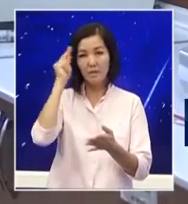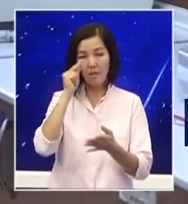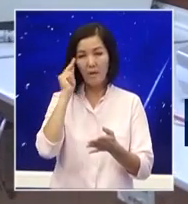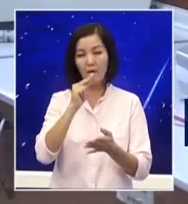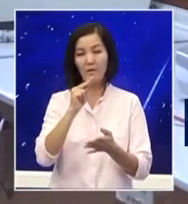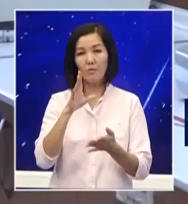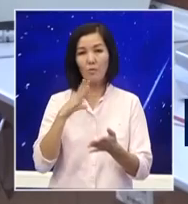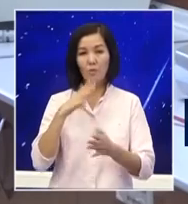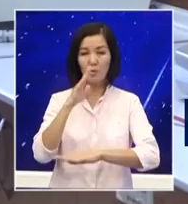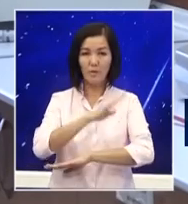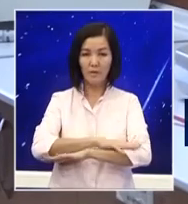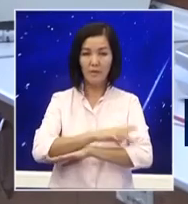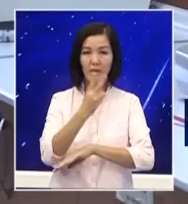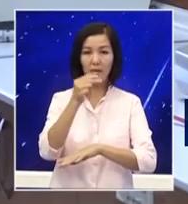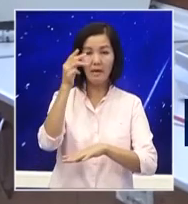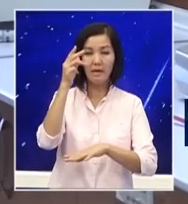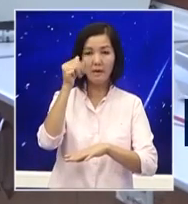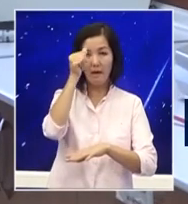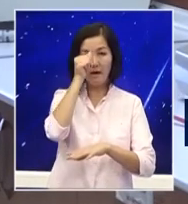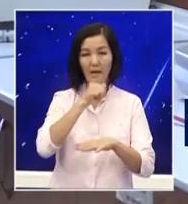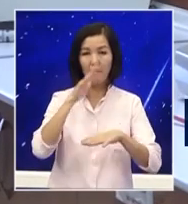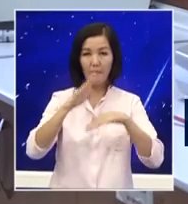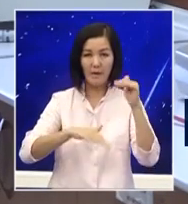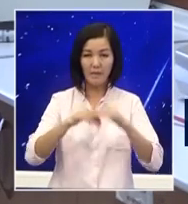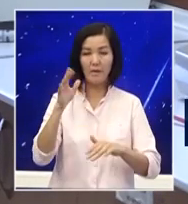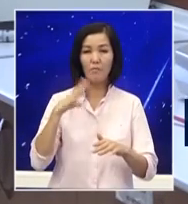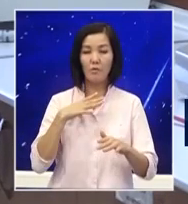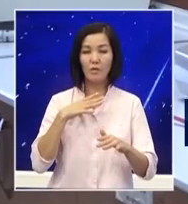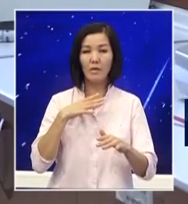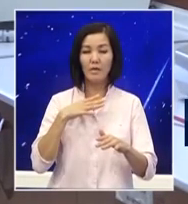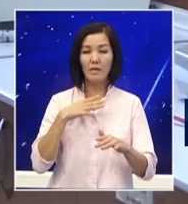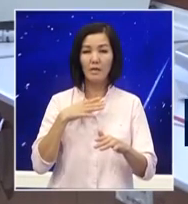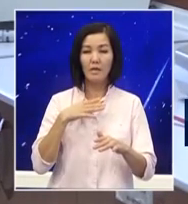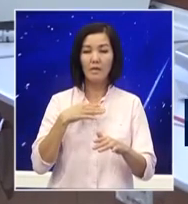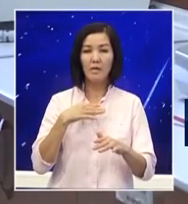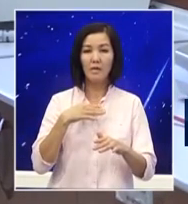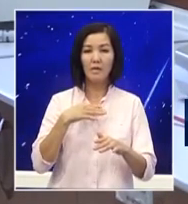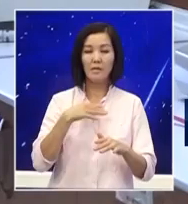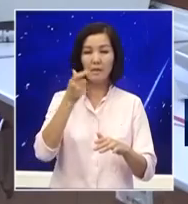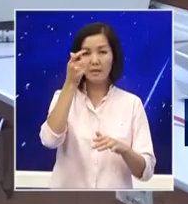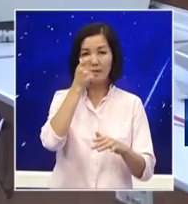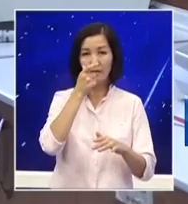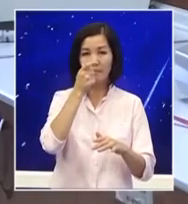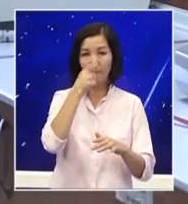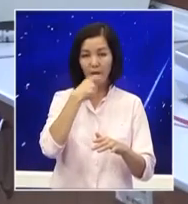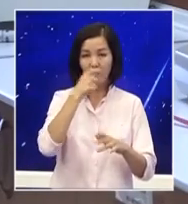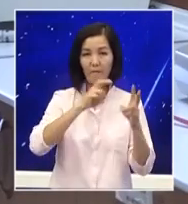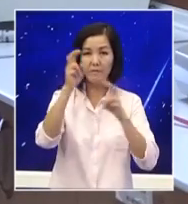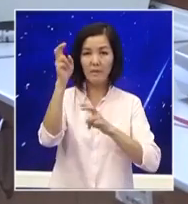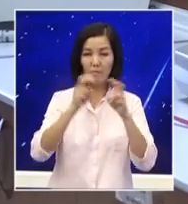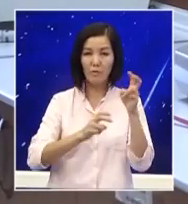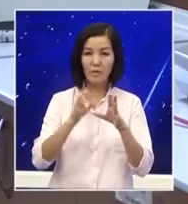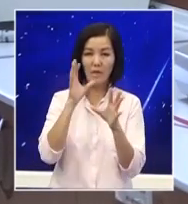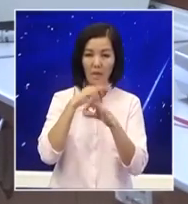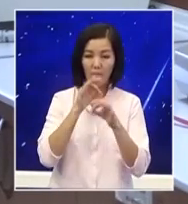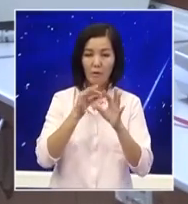болды, одан кейін екі ай практика сабақтары болды. Міне осы практикаға келгенде мен